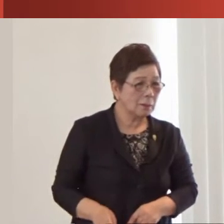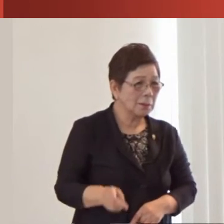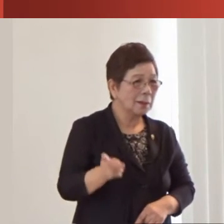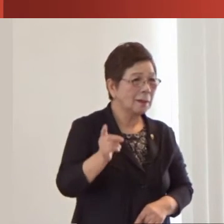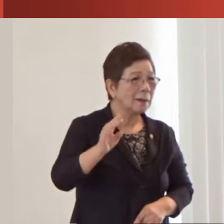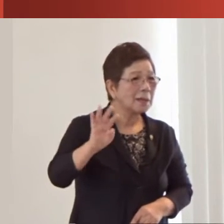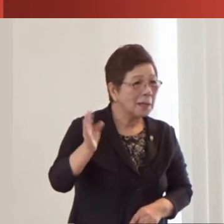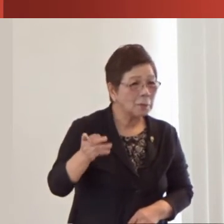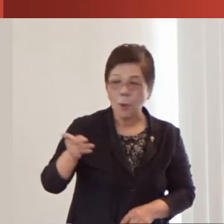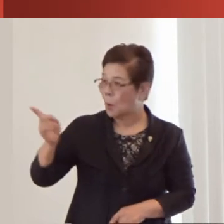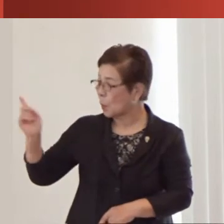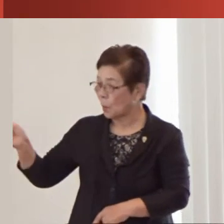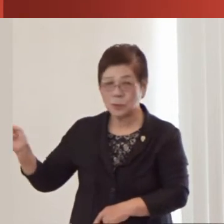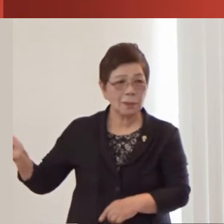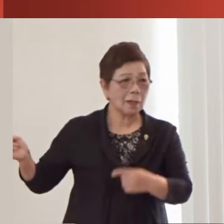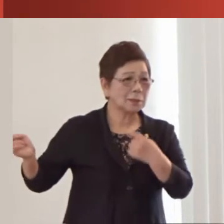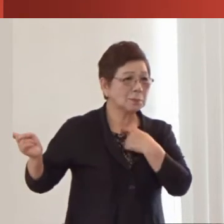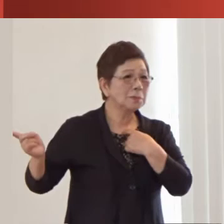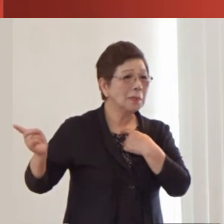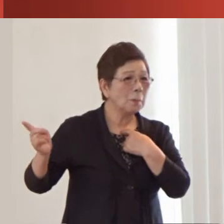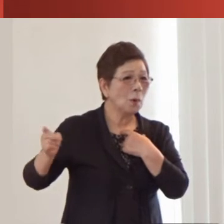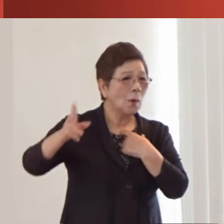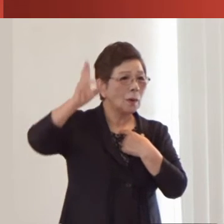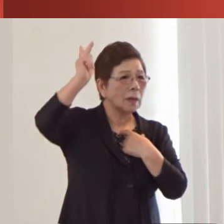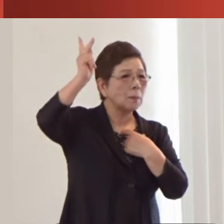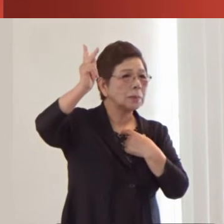ださる、ありがたいことです。